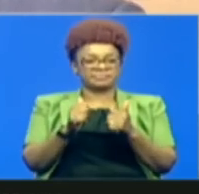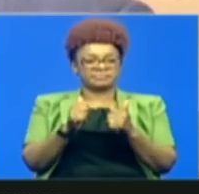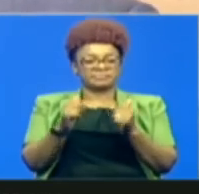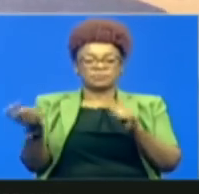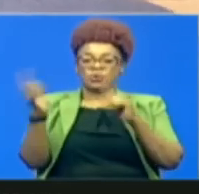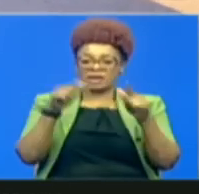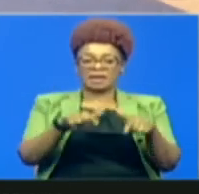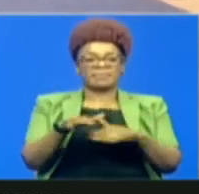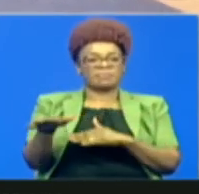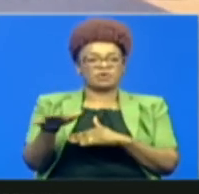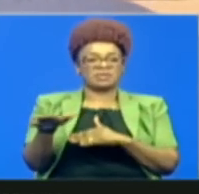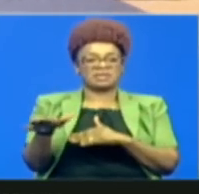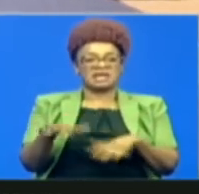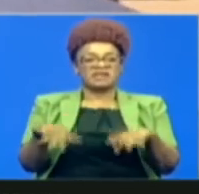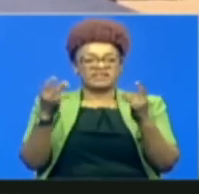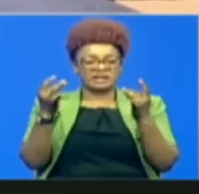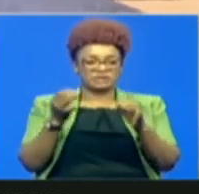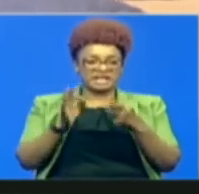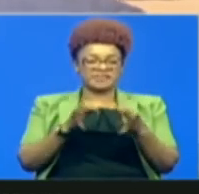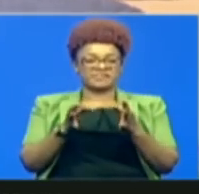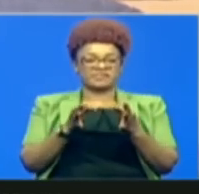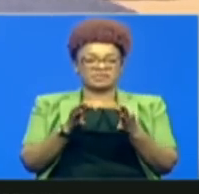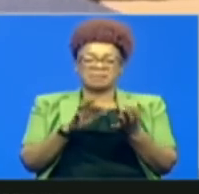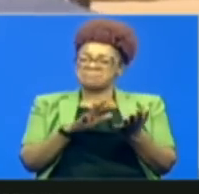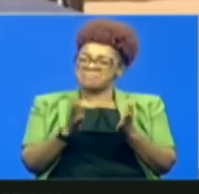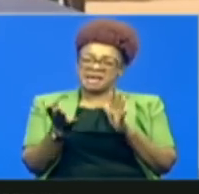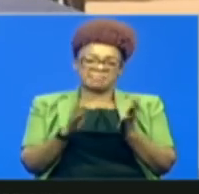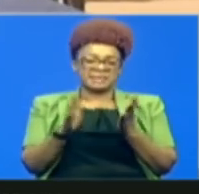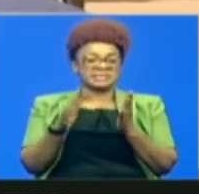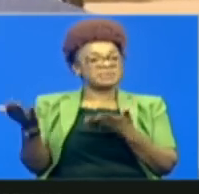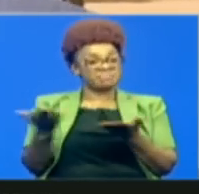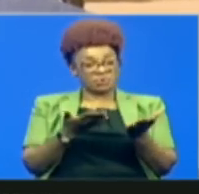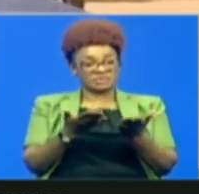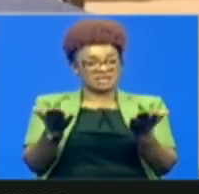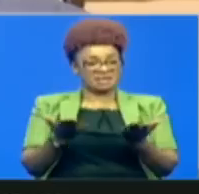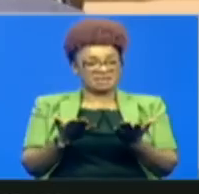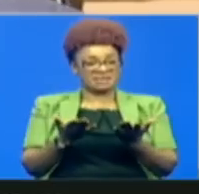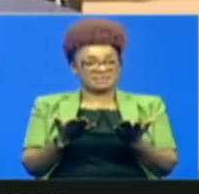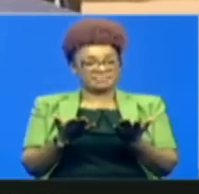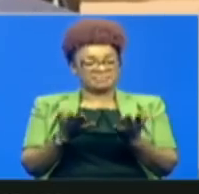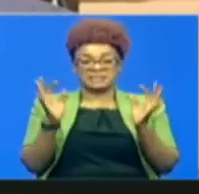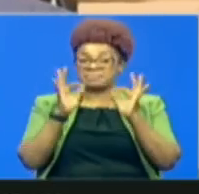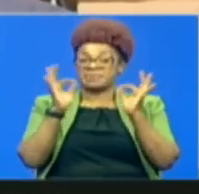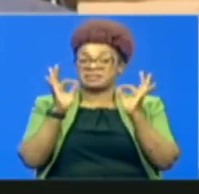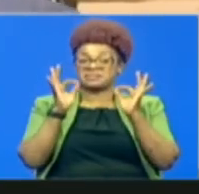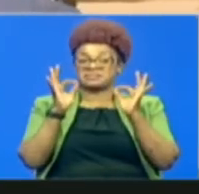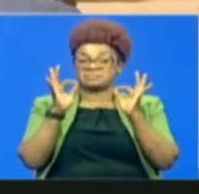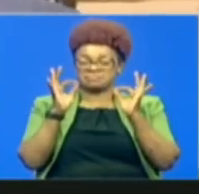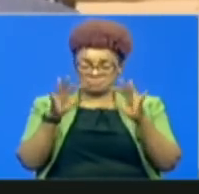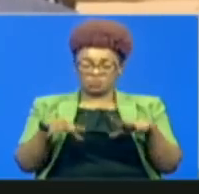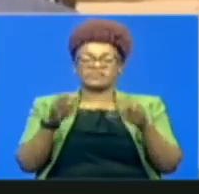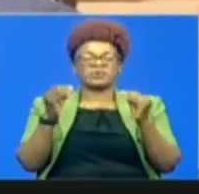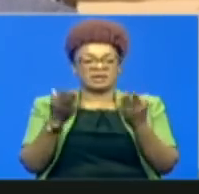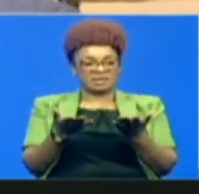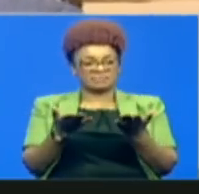morning to find out if she may have been brought to this facility. To our surprise, we found her.